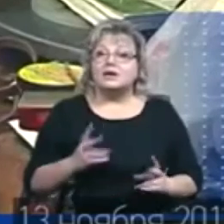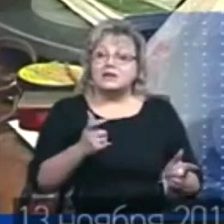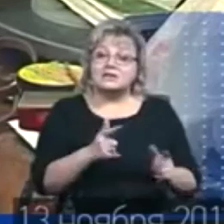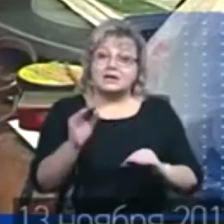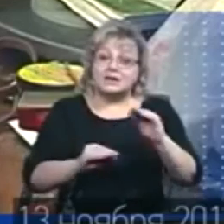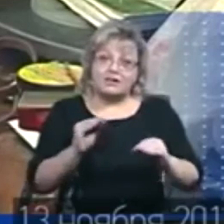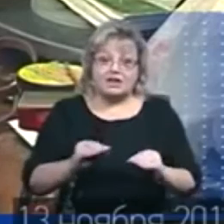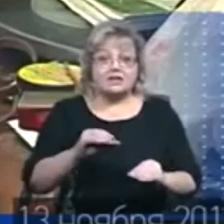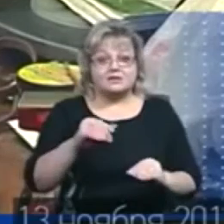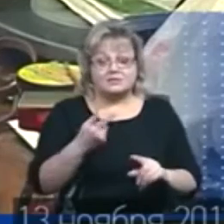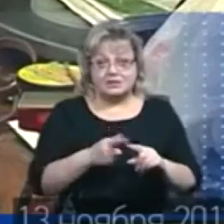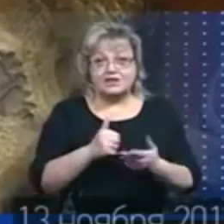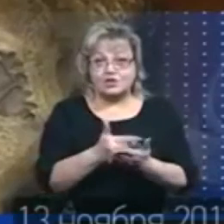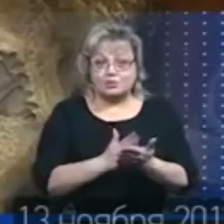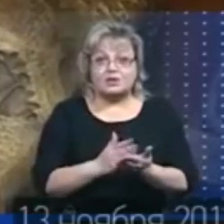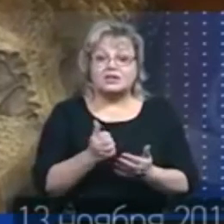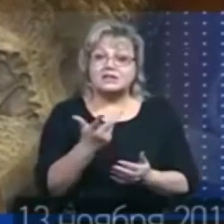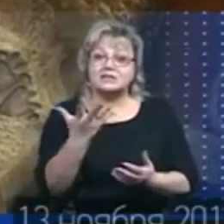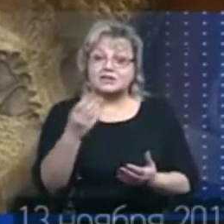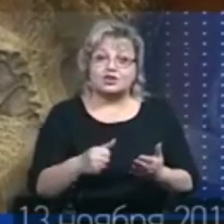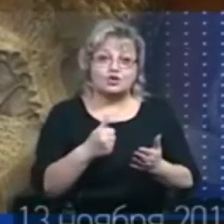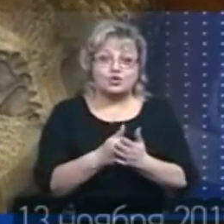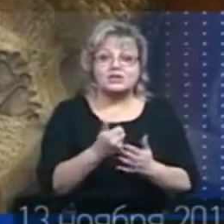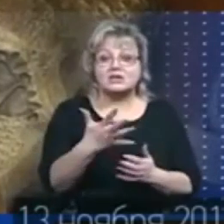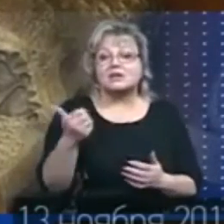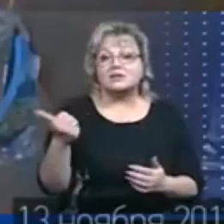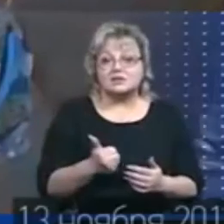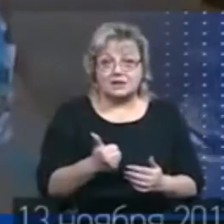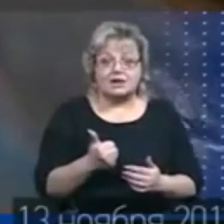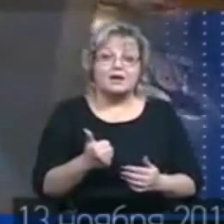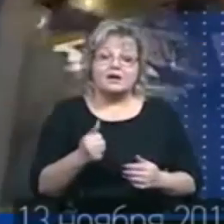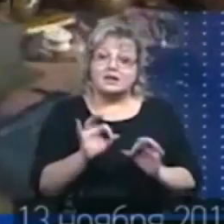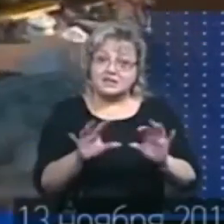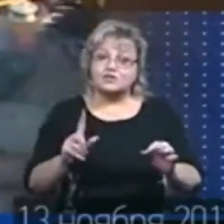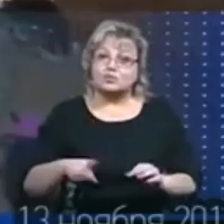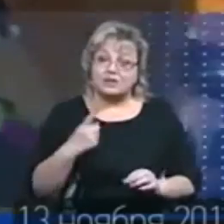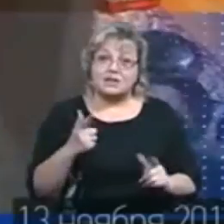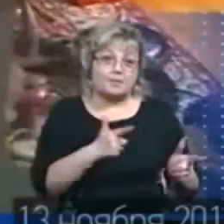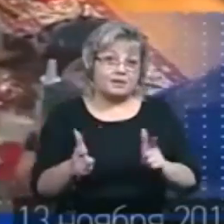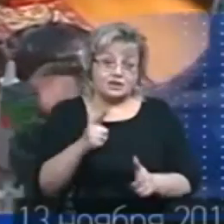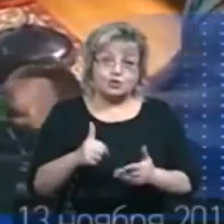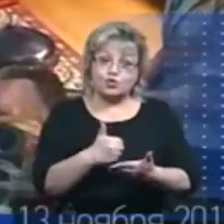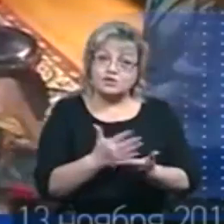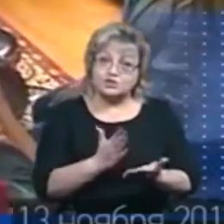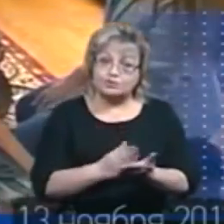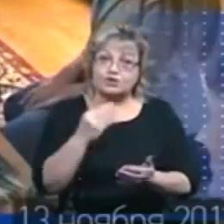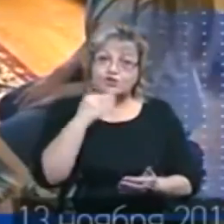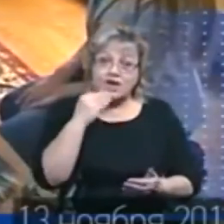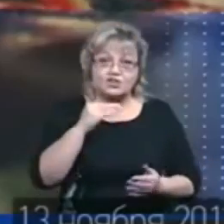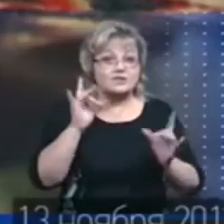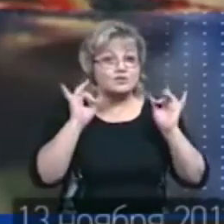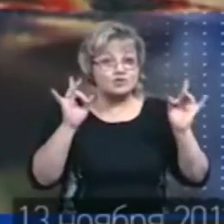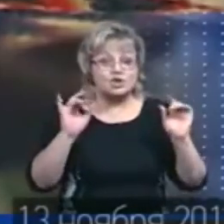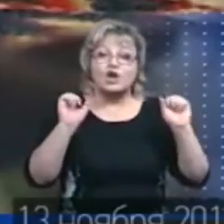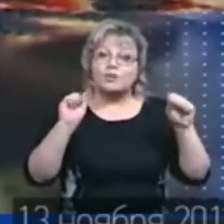На изготовление самого изделия уходит от нескольких дней до нескольких недель, рассказывает мастер. А вот на подготовку инструмента к